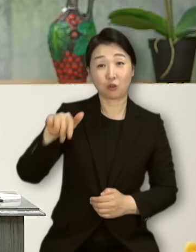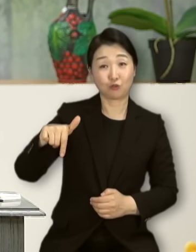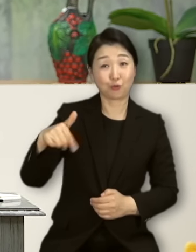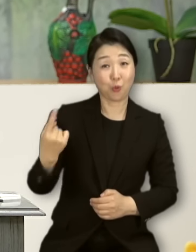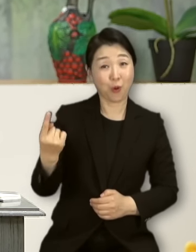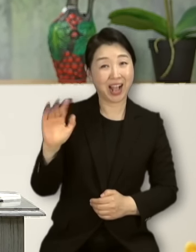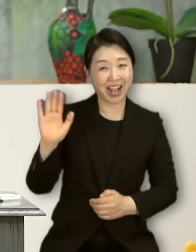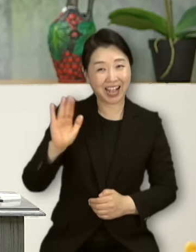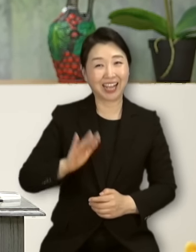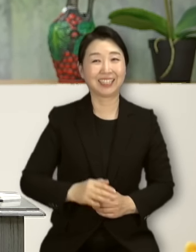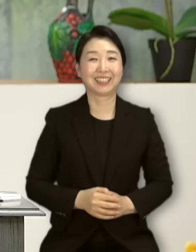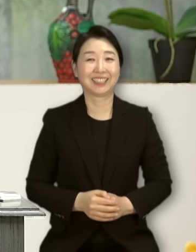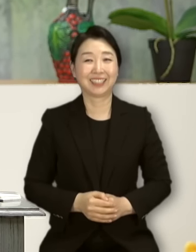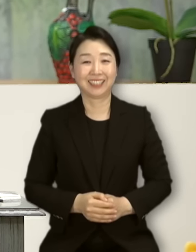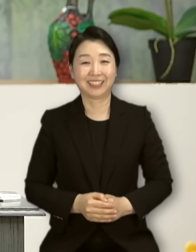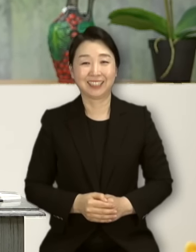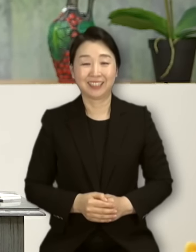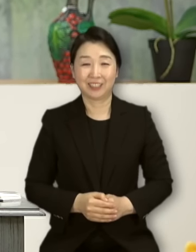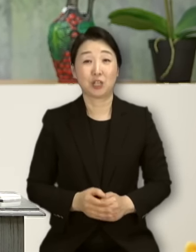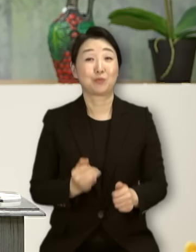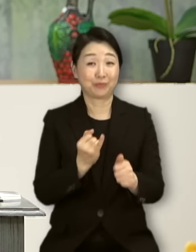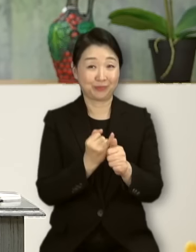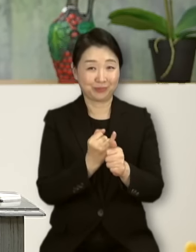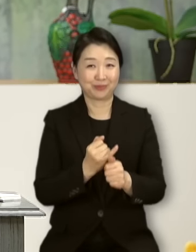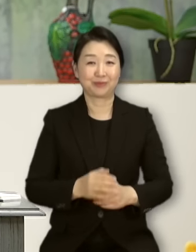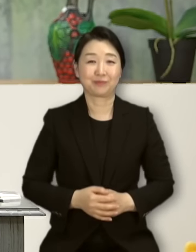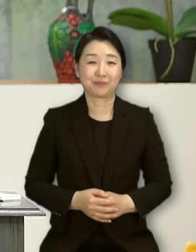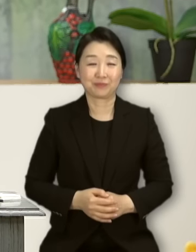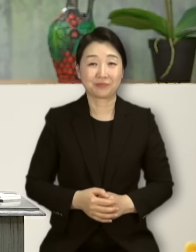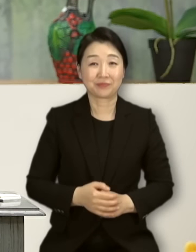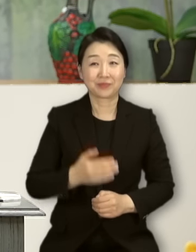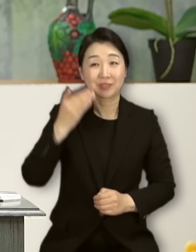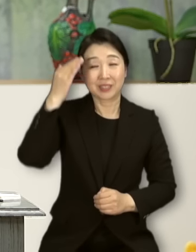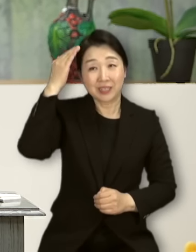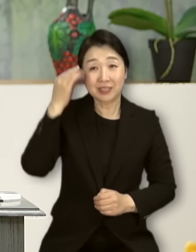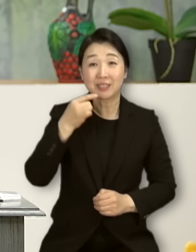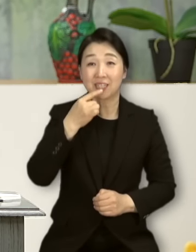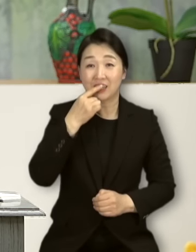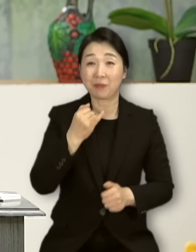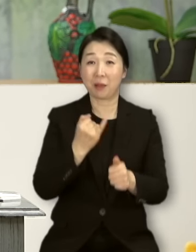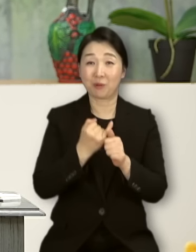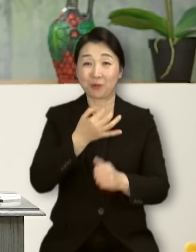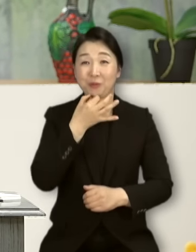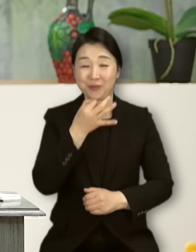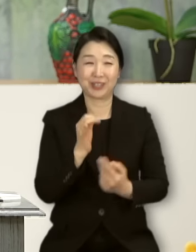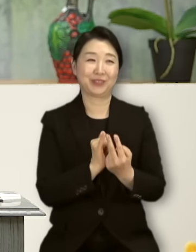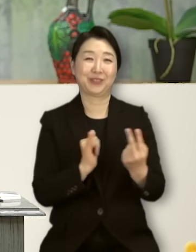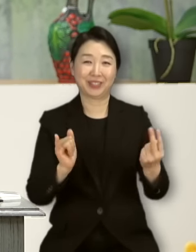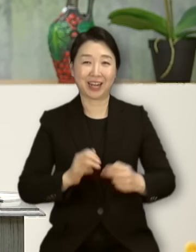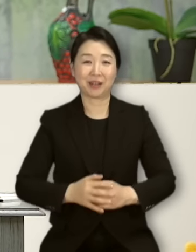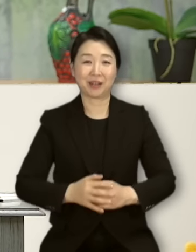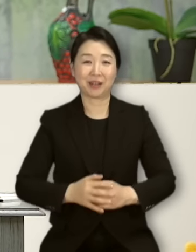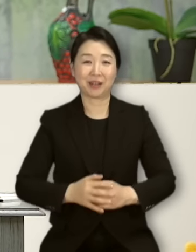정준호는 아닙니다 부부입니다 흑백 부부로 불리는 분들인데요 마치이